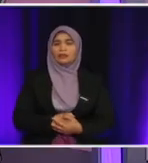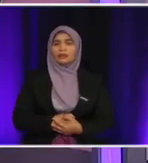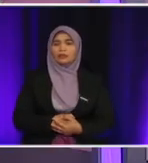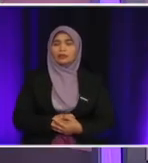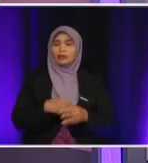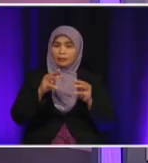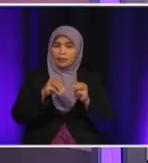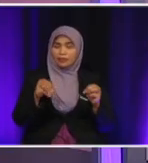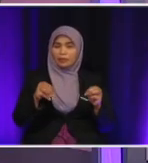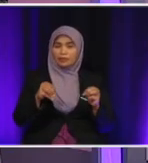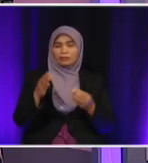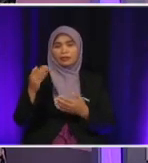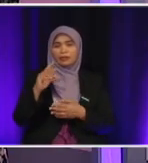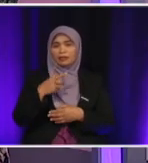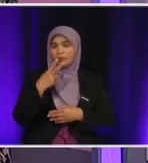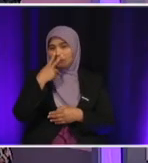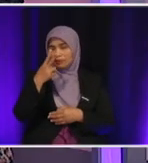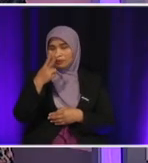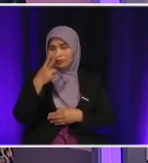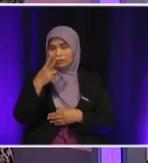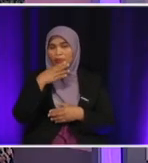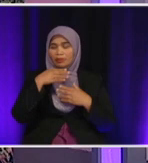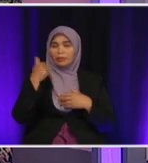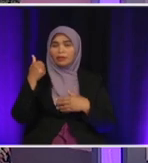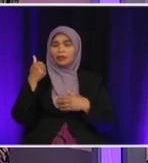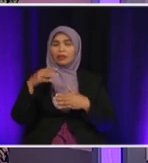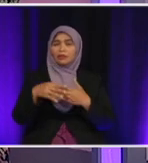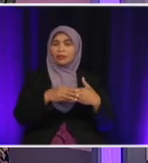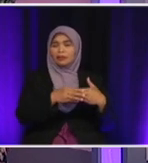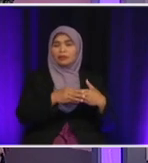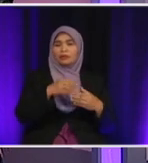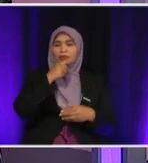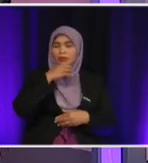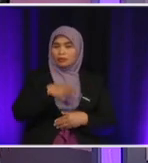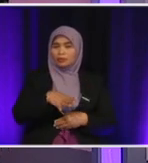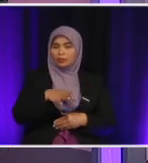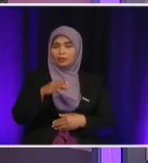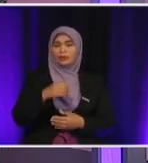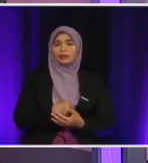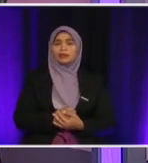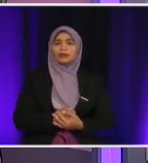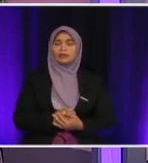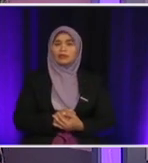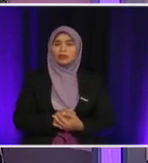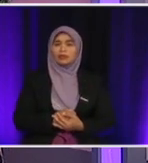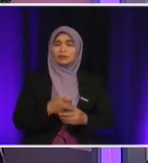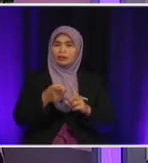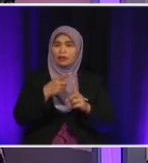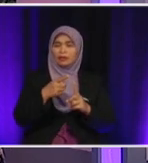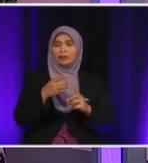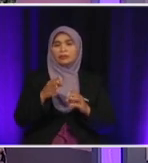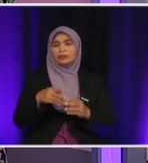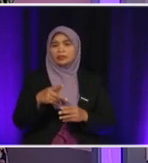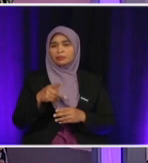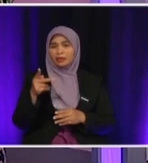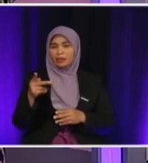murid-murid Mari kita lihat kehebatan kepemimpinan Rasulullah Shallallahu Alaihi Wasallam dari aspek ibadah